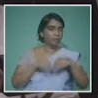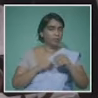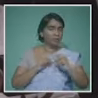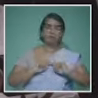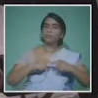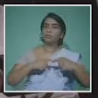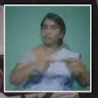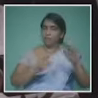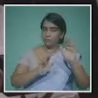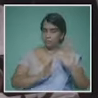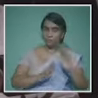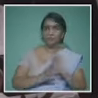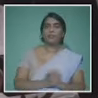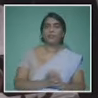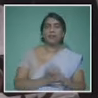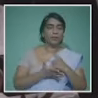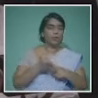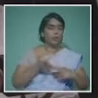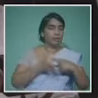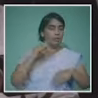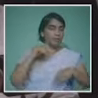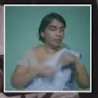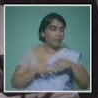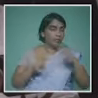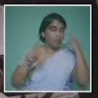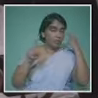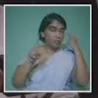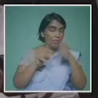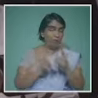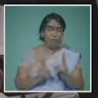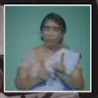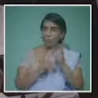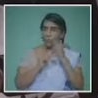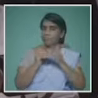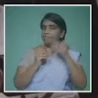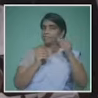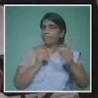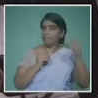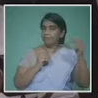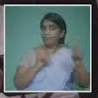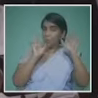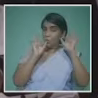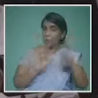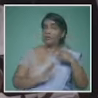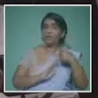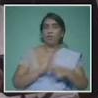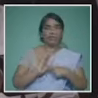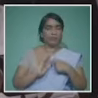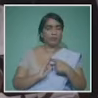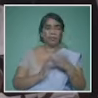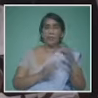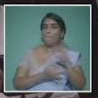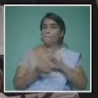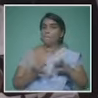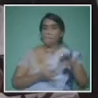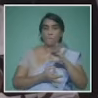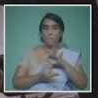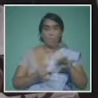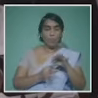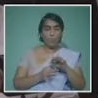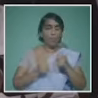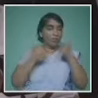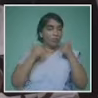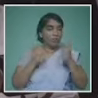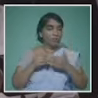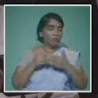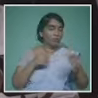පැවැත්වෙන්න ඕනේ. මැතිවරණ චේතනාන්විතව කල් දමන නොපවත්වන රටක් ප්‍රජාතන්ත්‍රවාදී